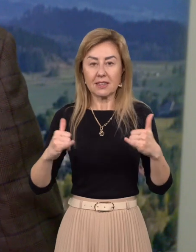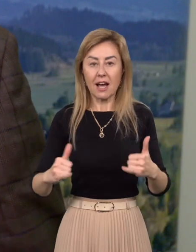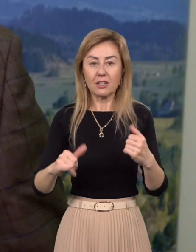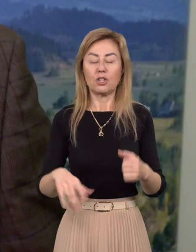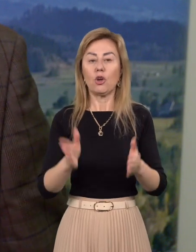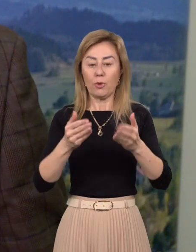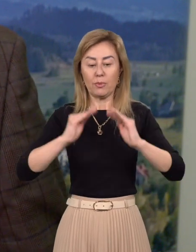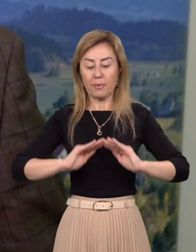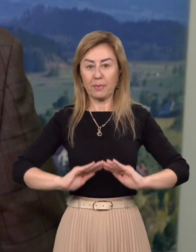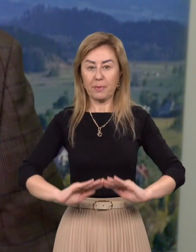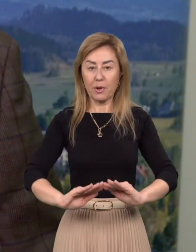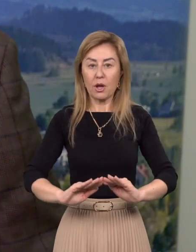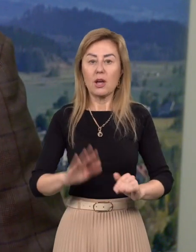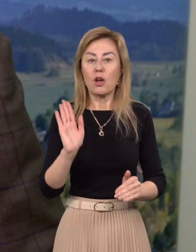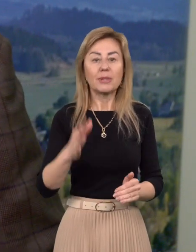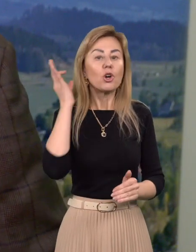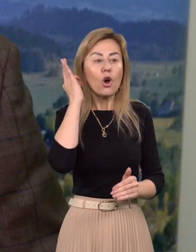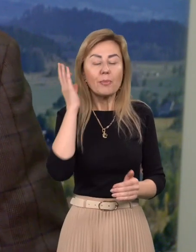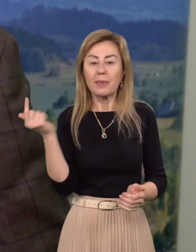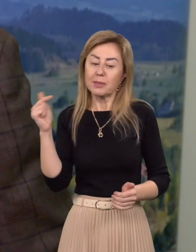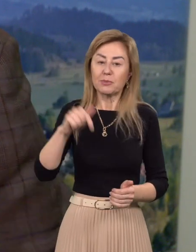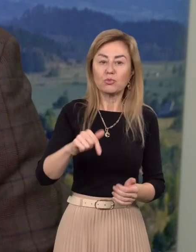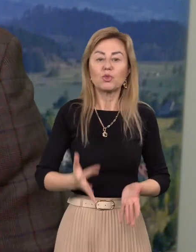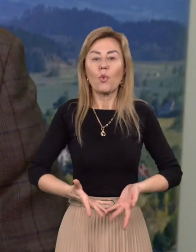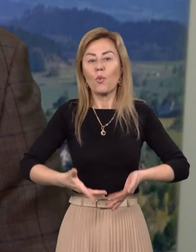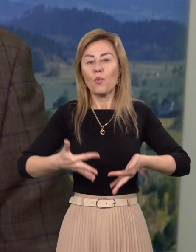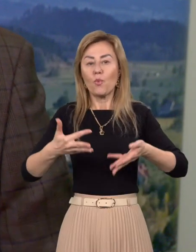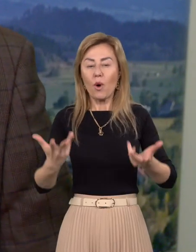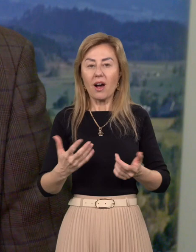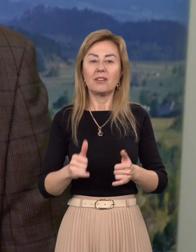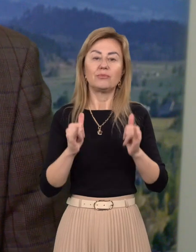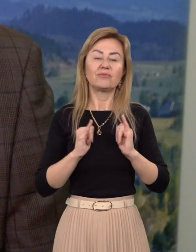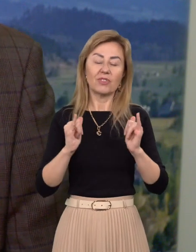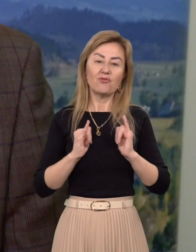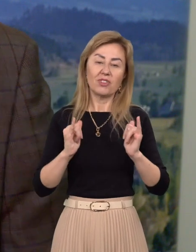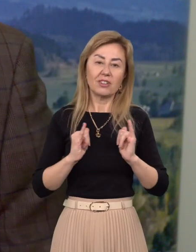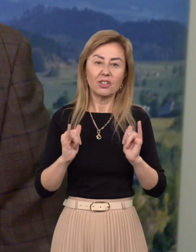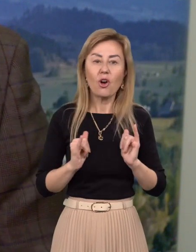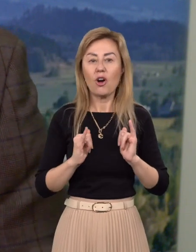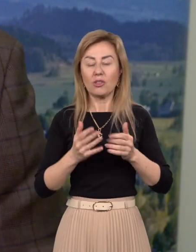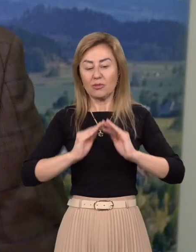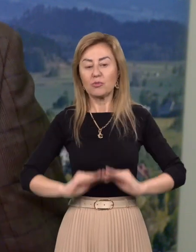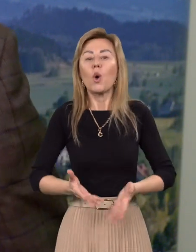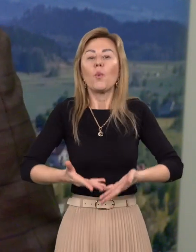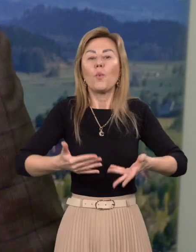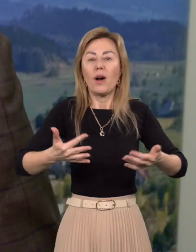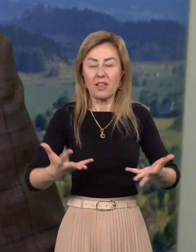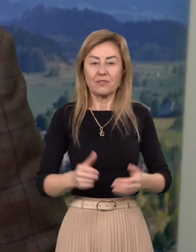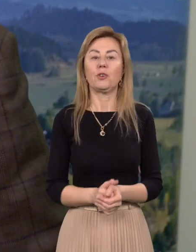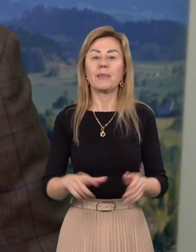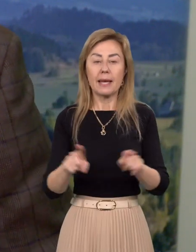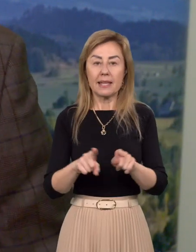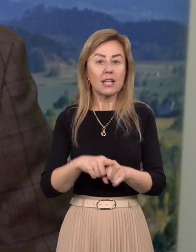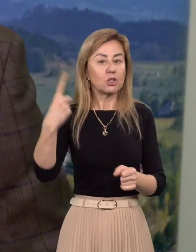położniczo-ginekologicznego. Kobiety przebywające na tymże oddziale będą miały bez wątpienia wspaniałe warunki. Doposażana jest